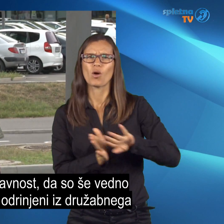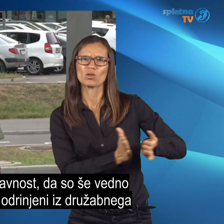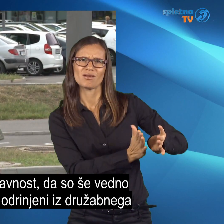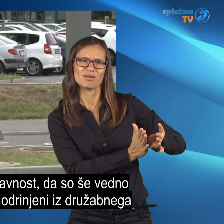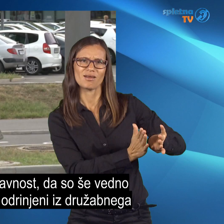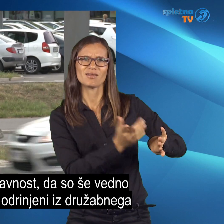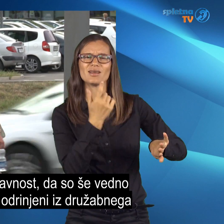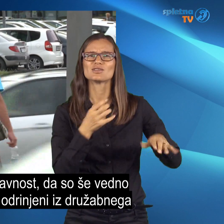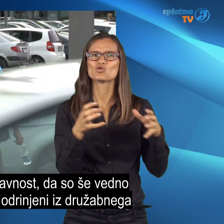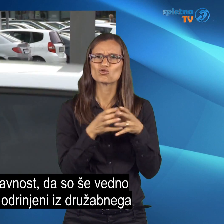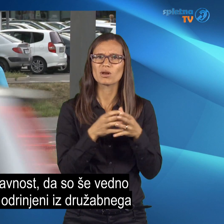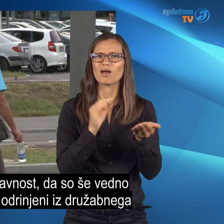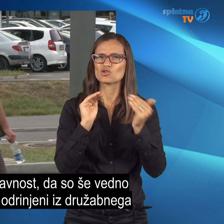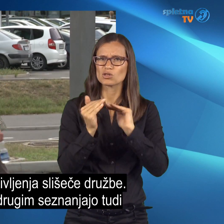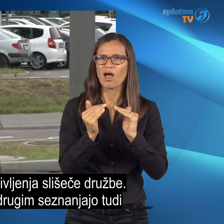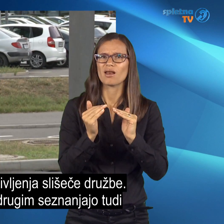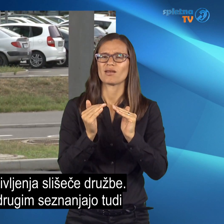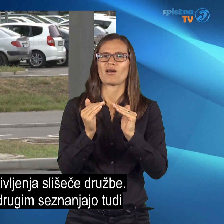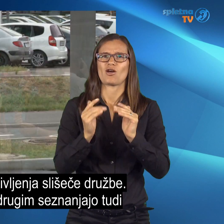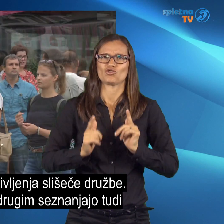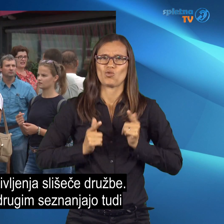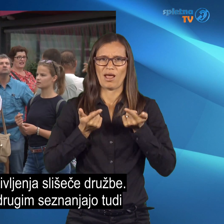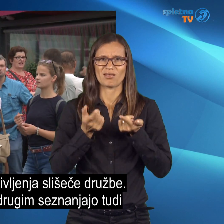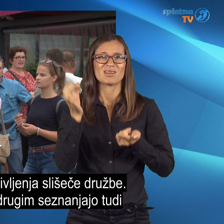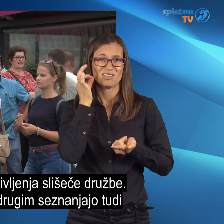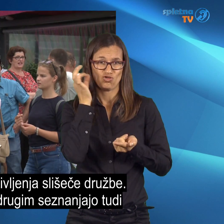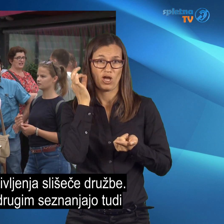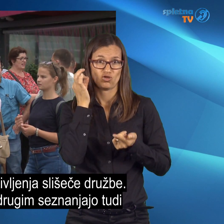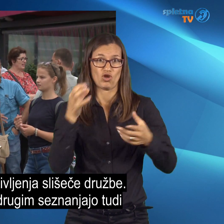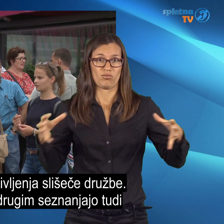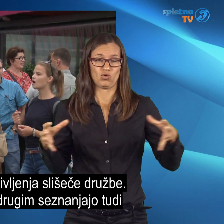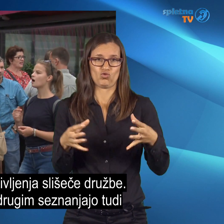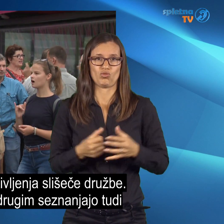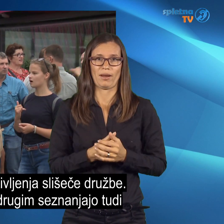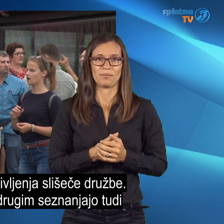iz družabnega in socialnega življenja slišeče družbe.